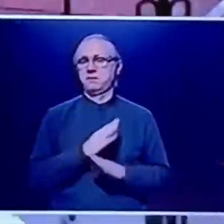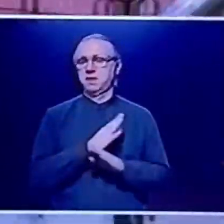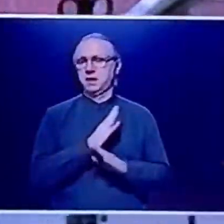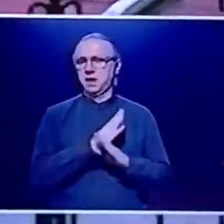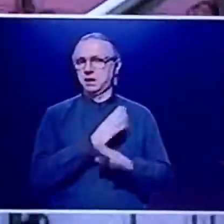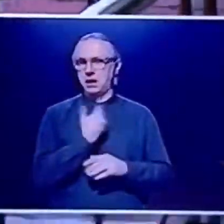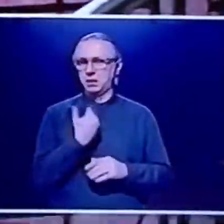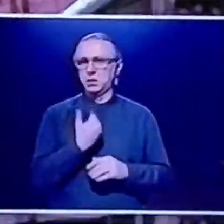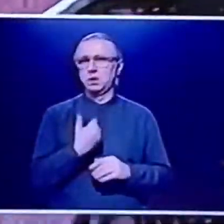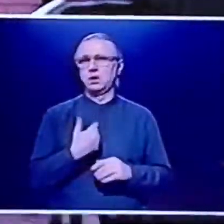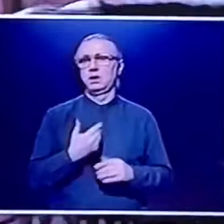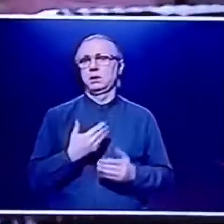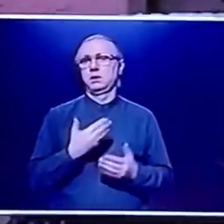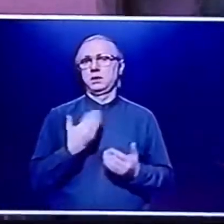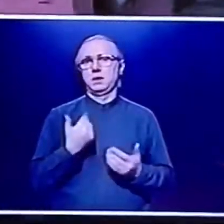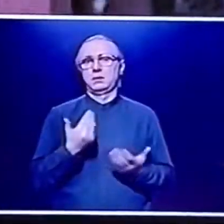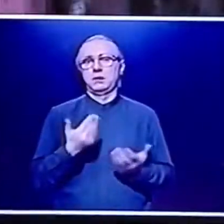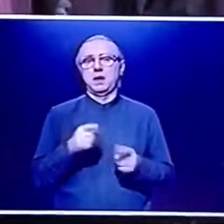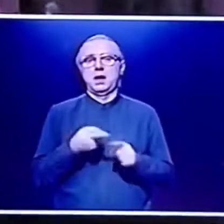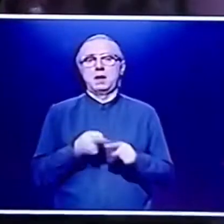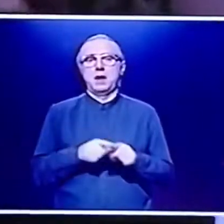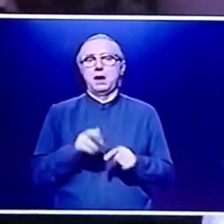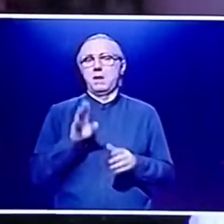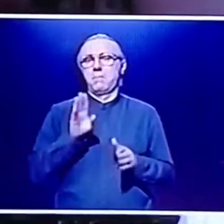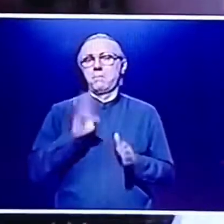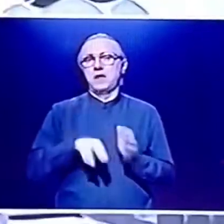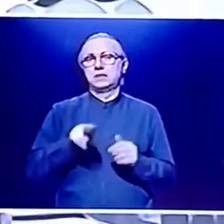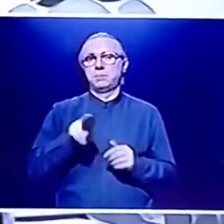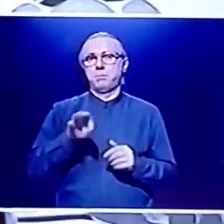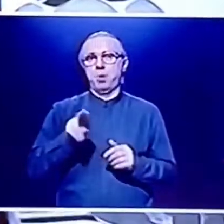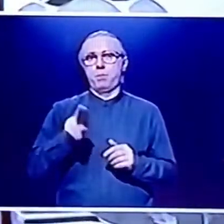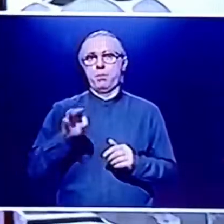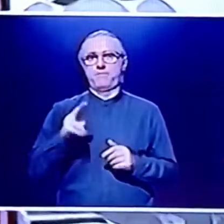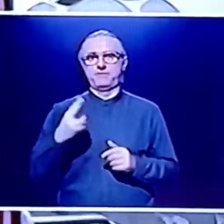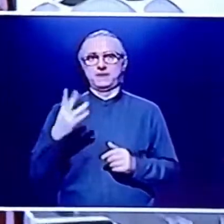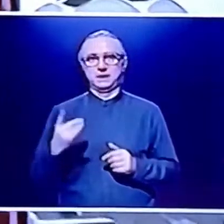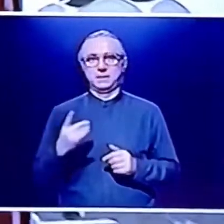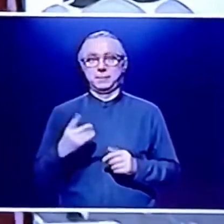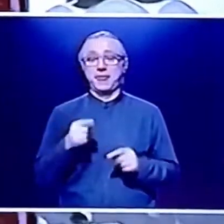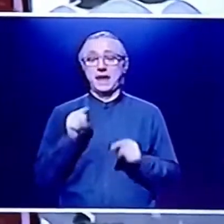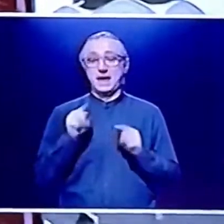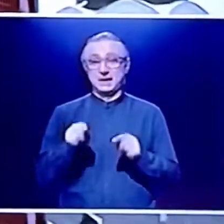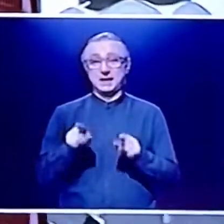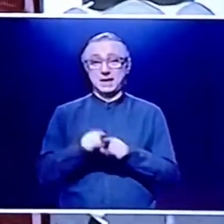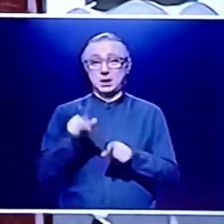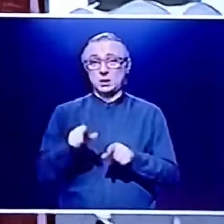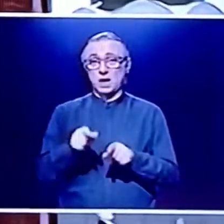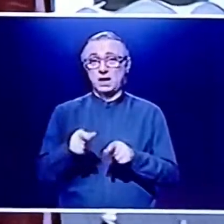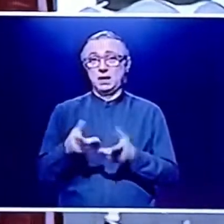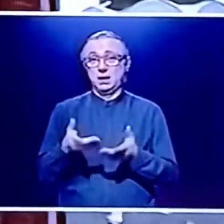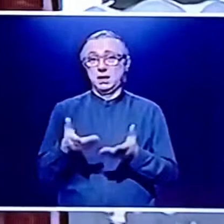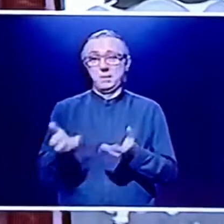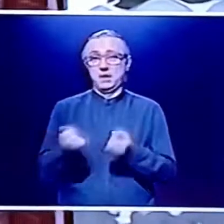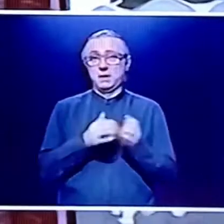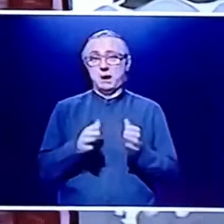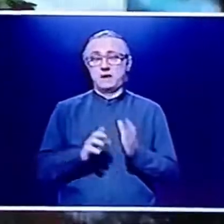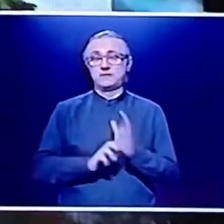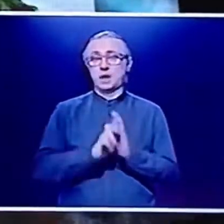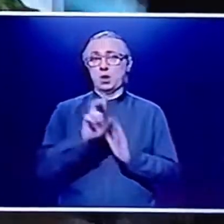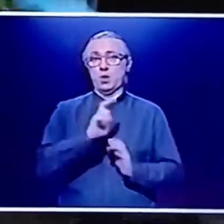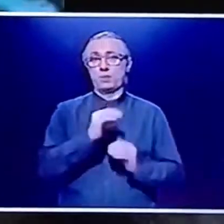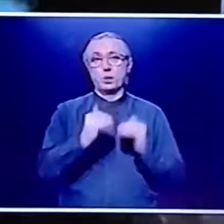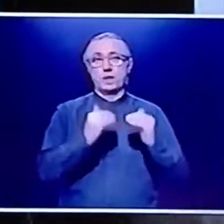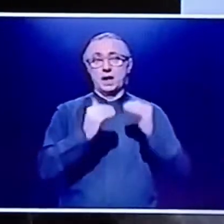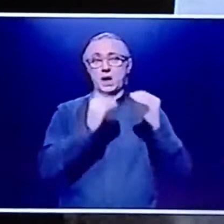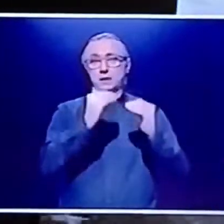когда старообрядцы без поповцы вообще никак не принимали церковную православную иерархию. Но самый главный вопрос,